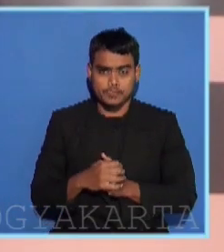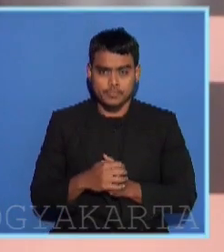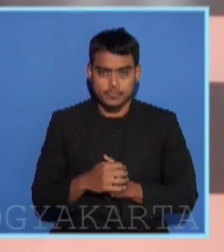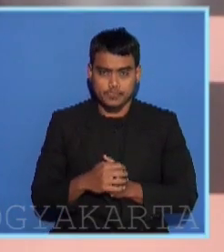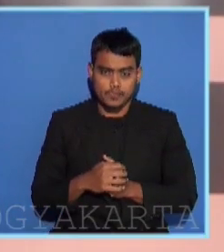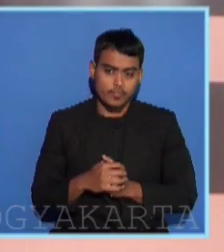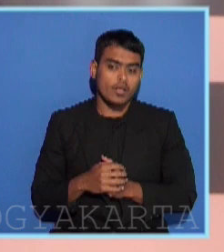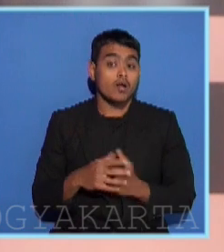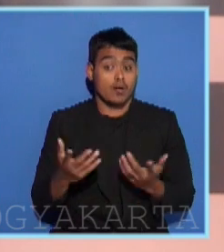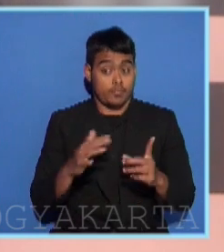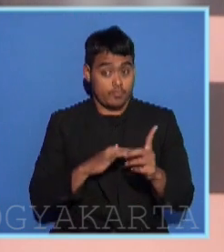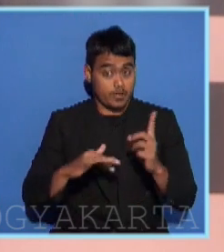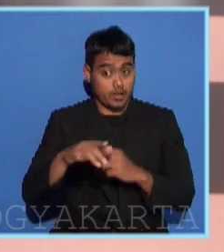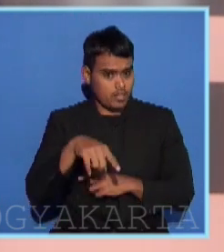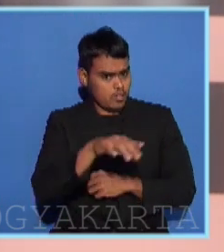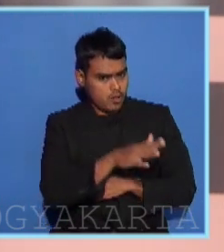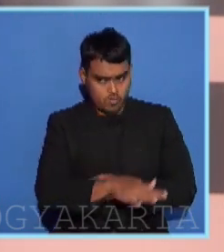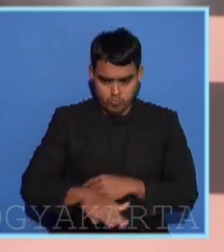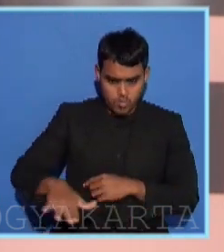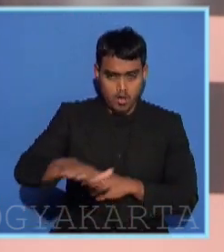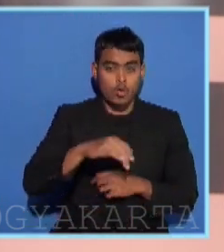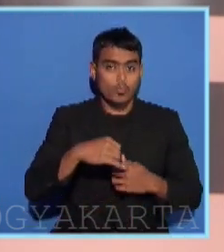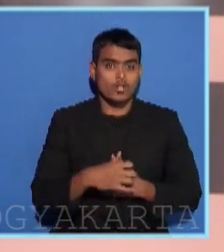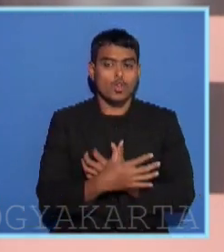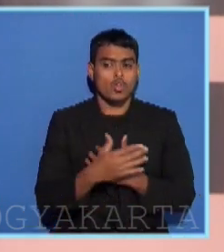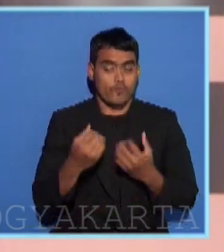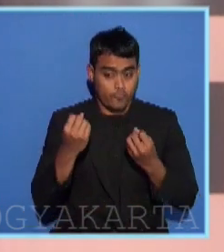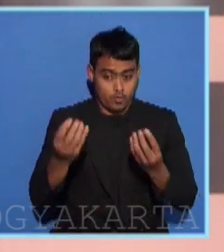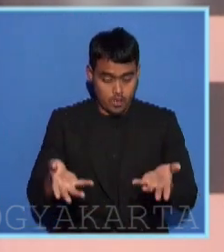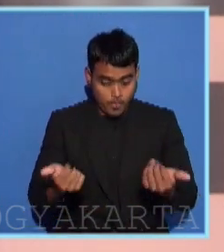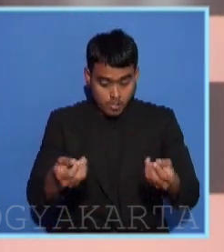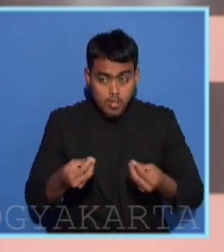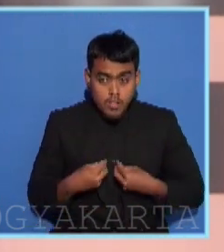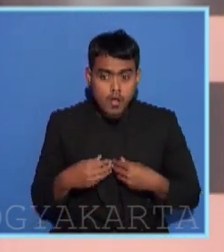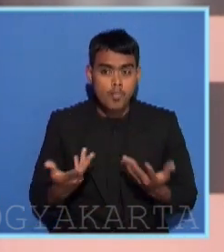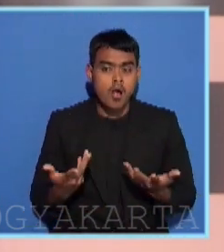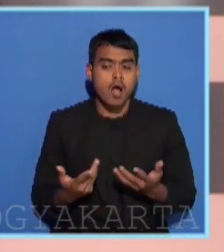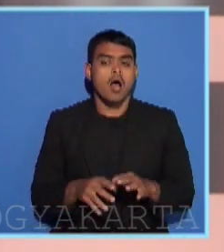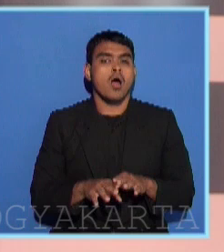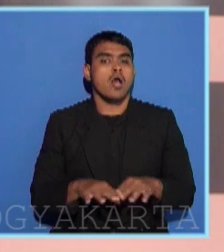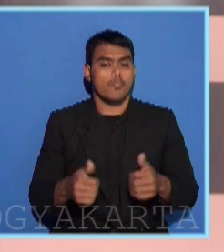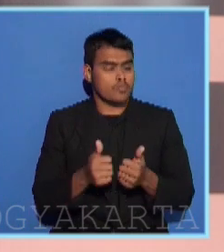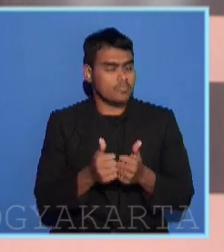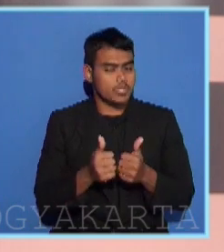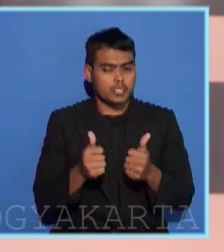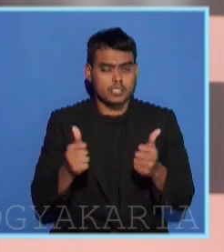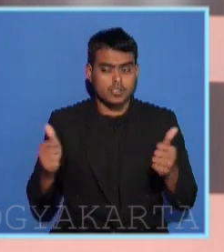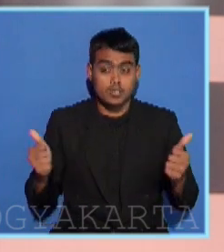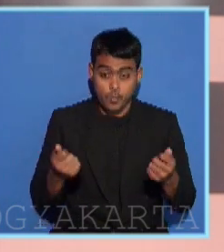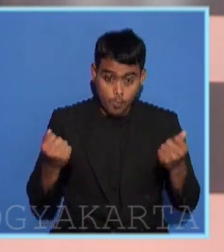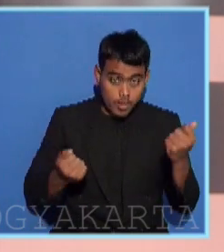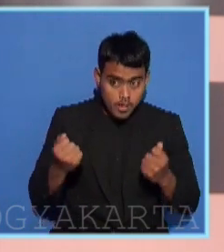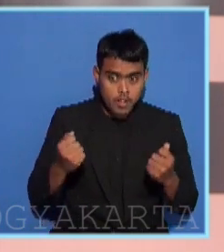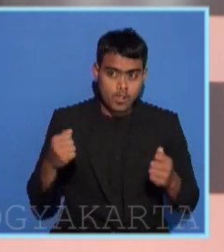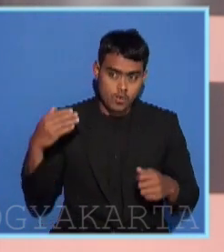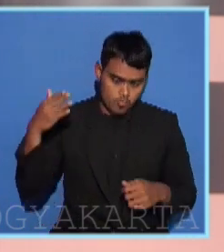warga Kapan Gunung Kidul antusias menerima bantuan air bersih yang datang ke kampung mereka bantuan